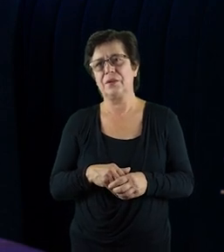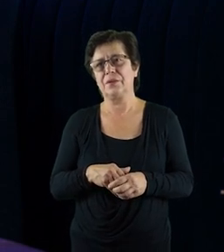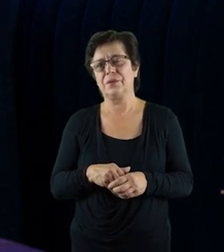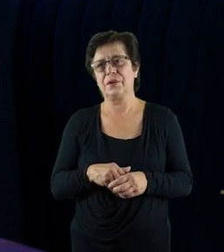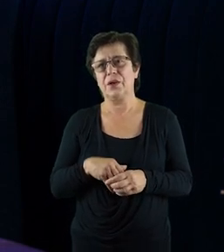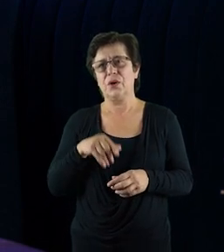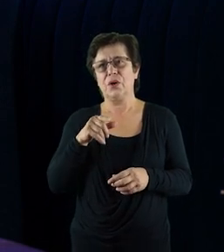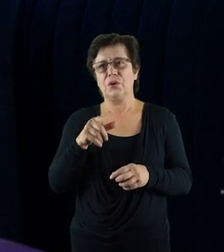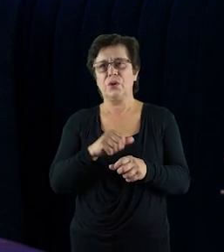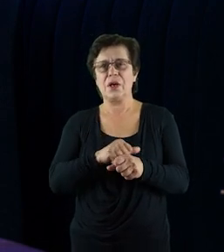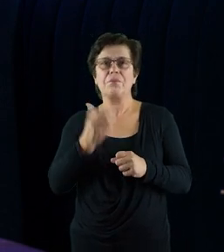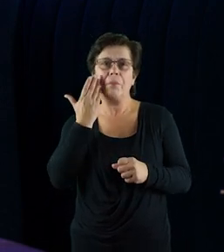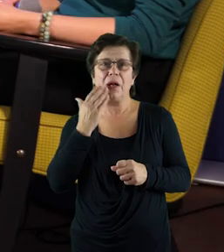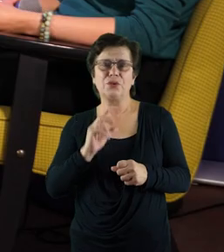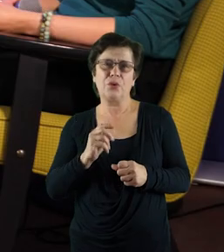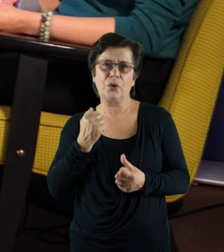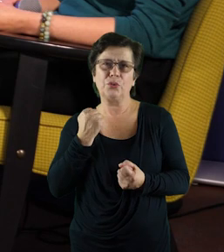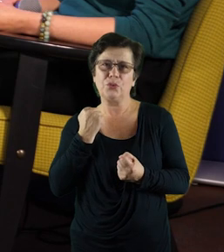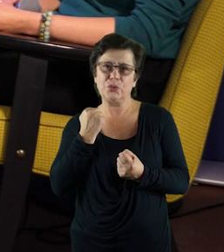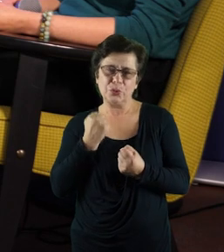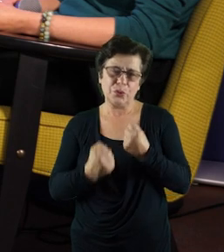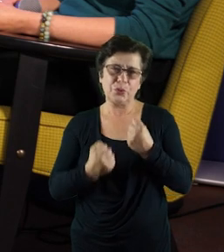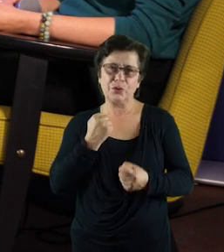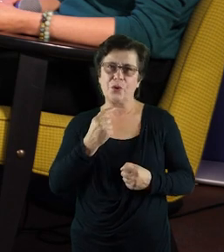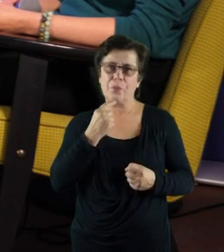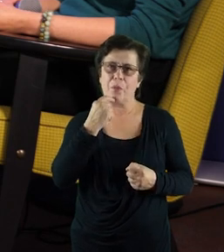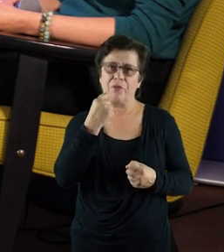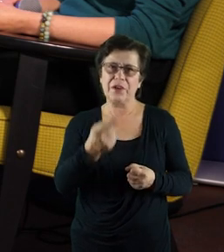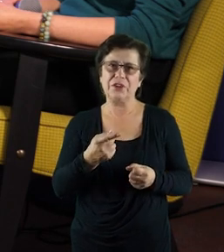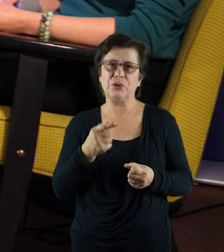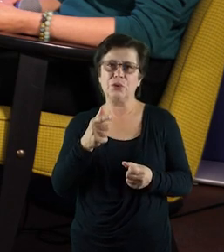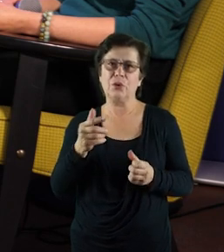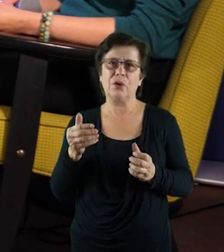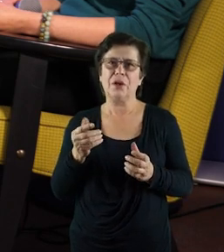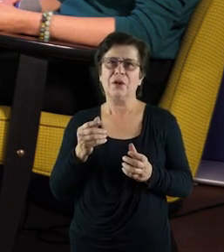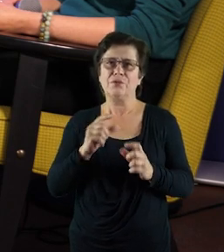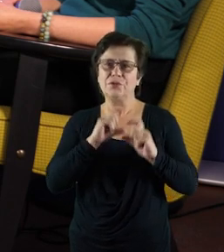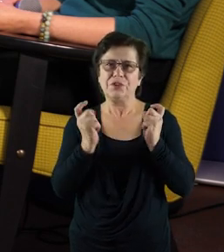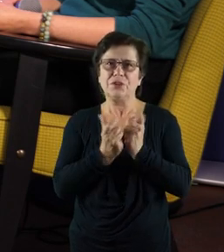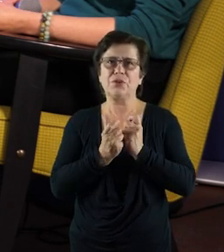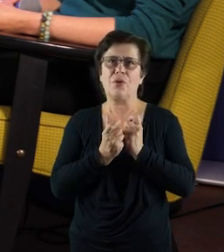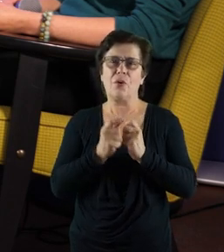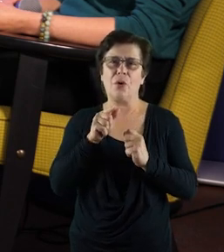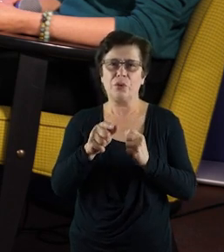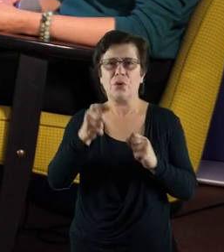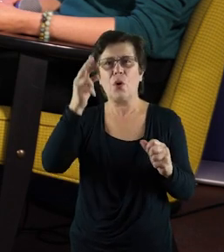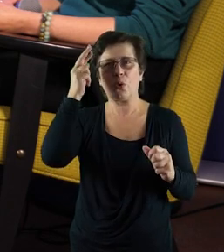co bardzo trudno jest zdefiniować. Wydaje mi się, że Przybyś to absolutnie rozumiał. I też rozumiał to w taki sposób właśnie,